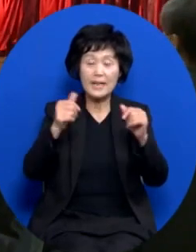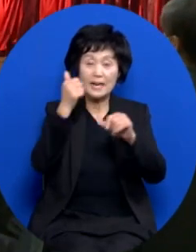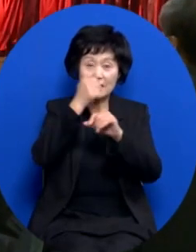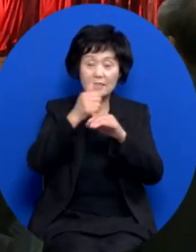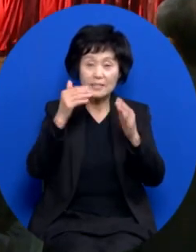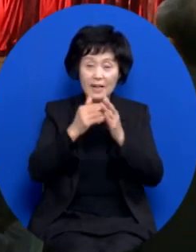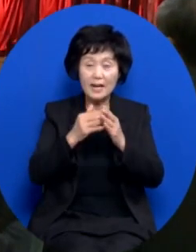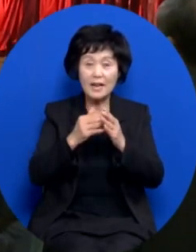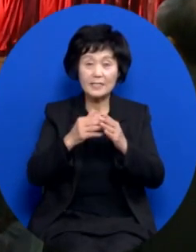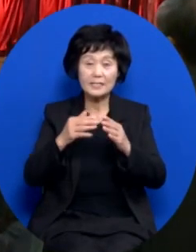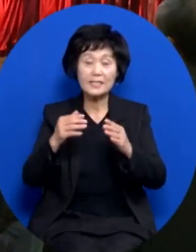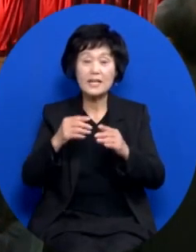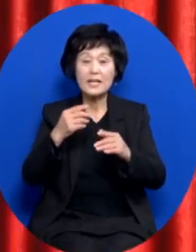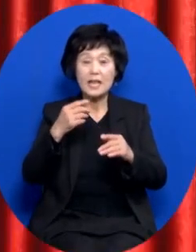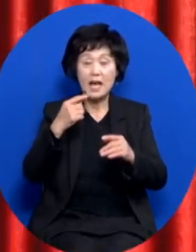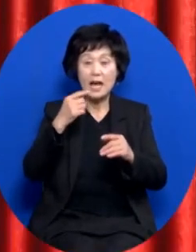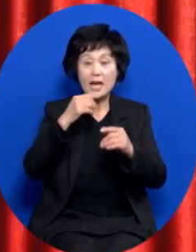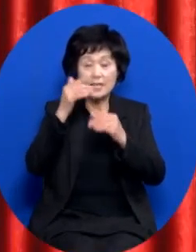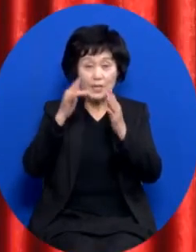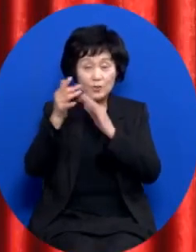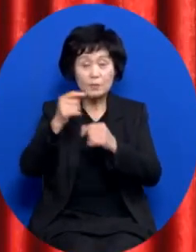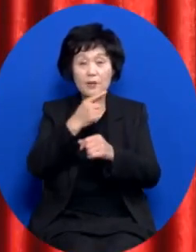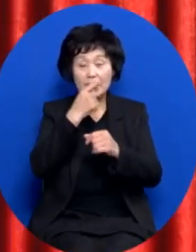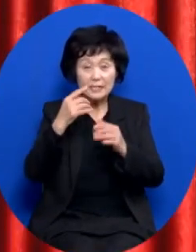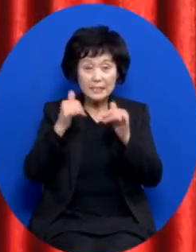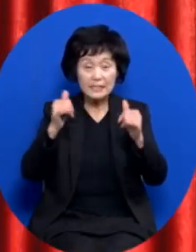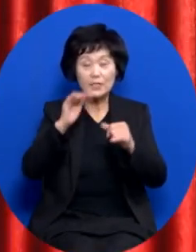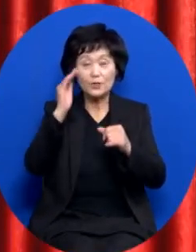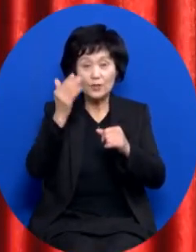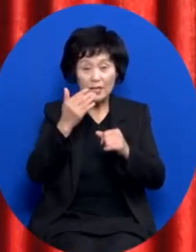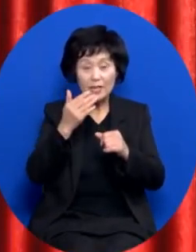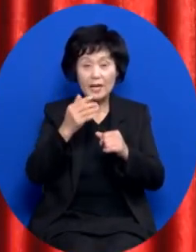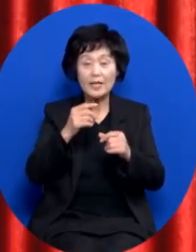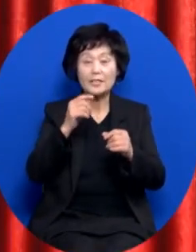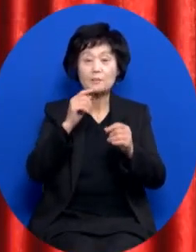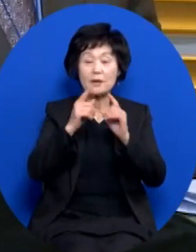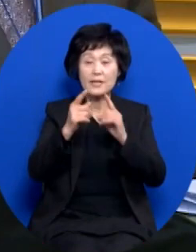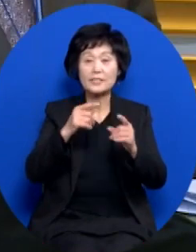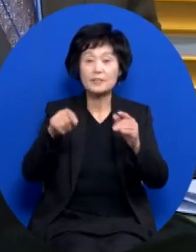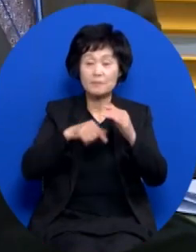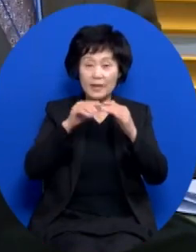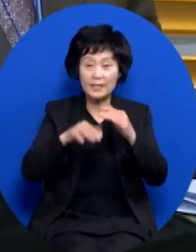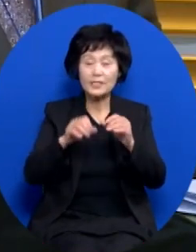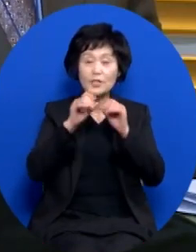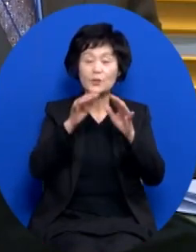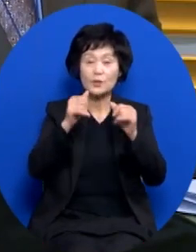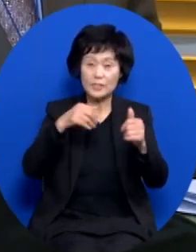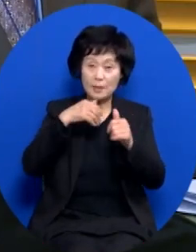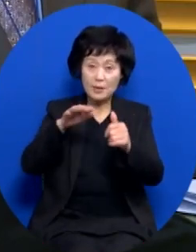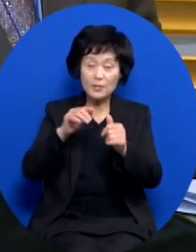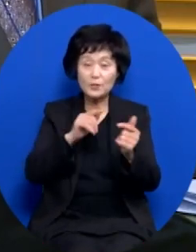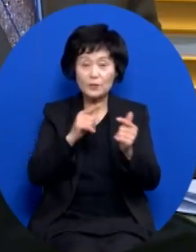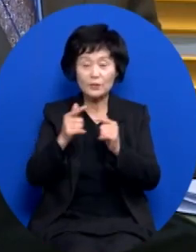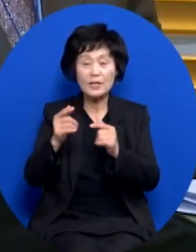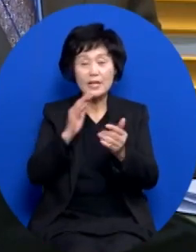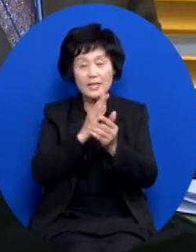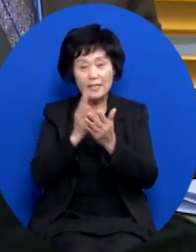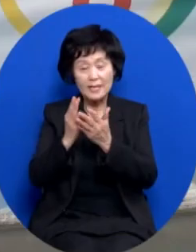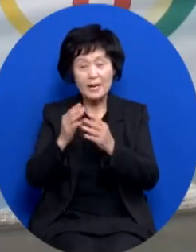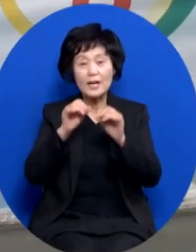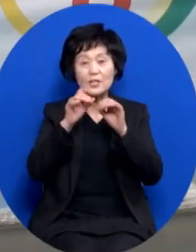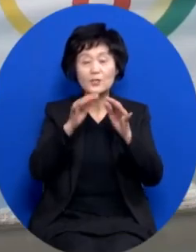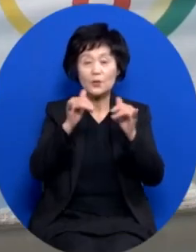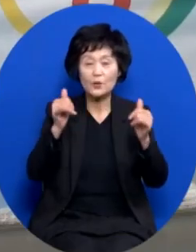증인이 되리라라 목표로 동남아 지역 나라의 1년에 한 개의 교회 개척과 선교사 파송 등 다양한 선교사업을